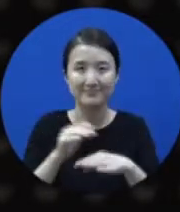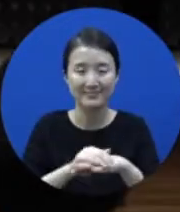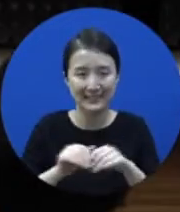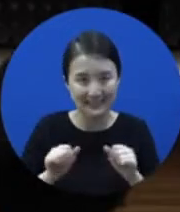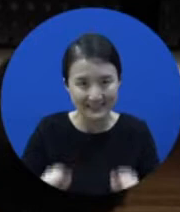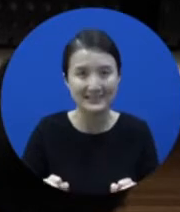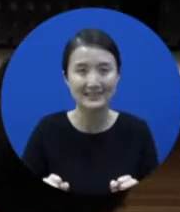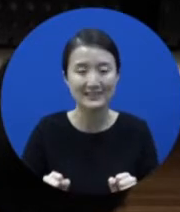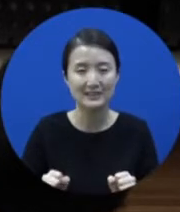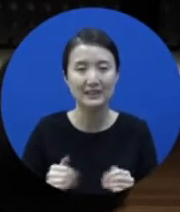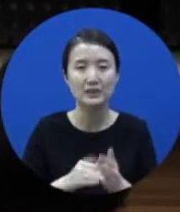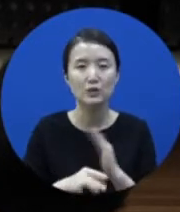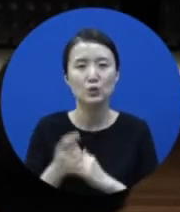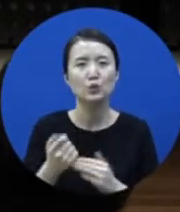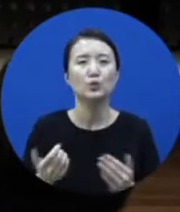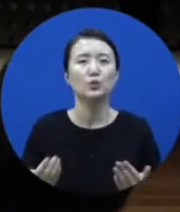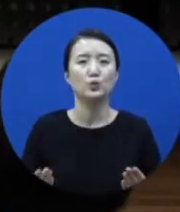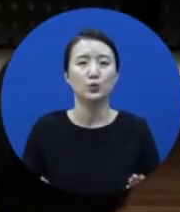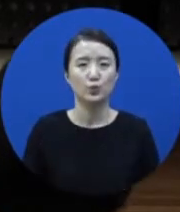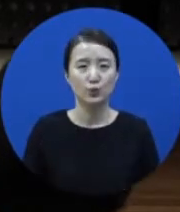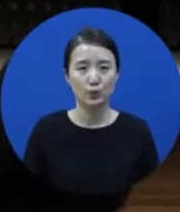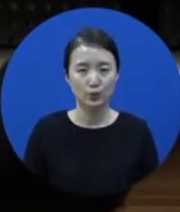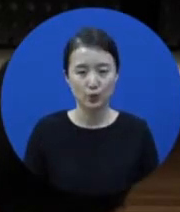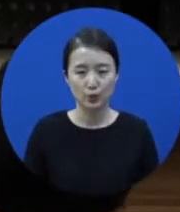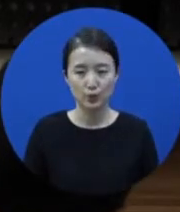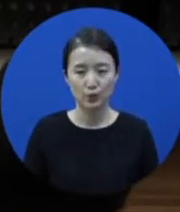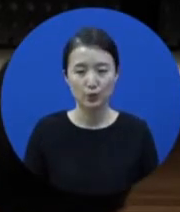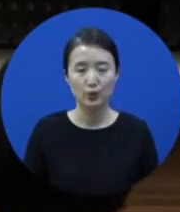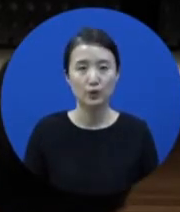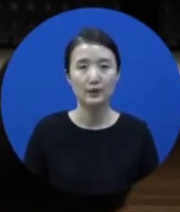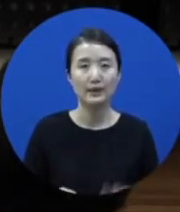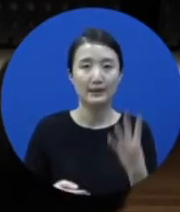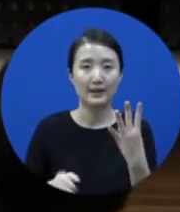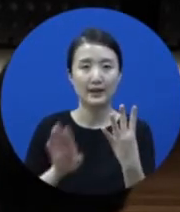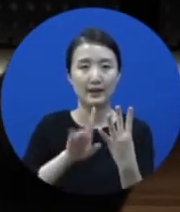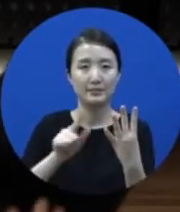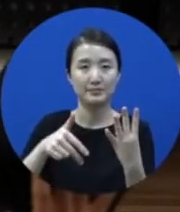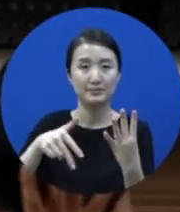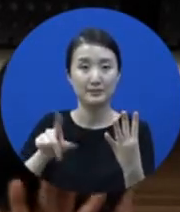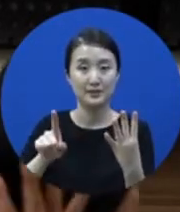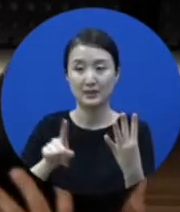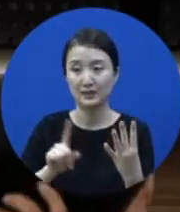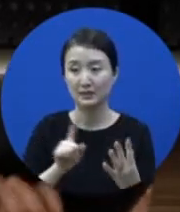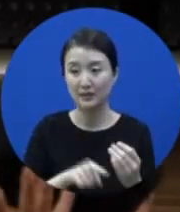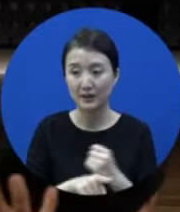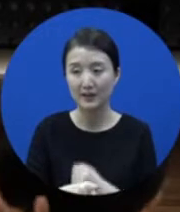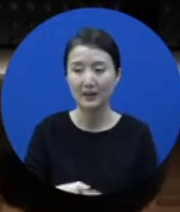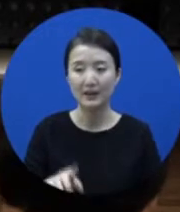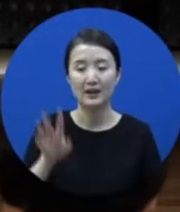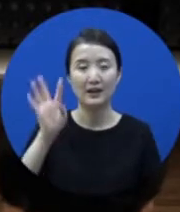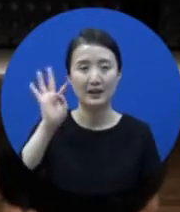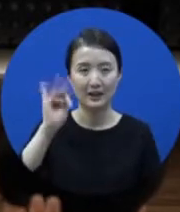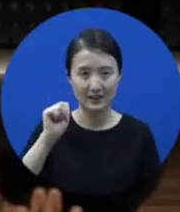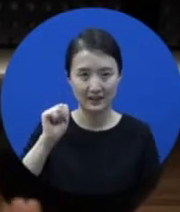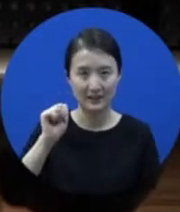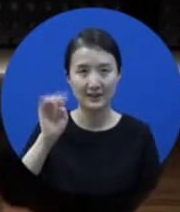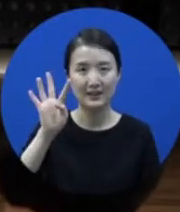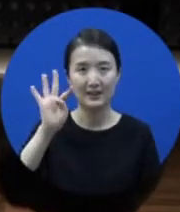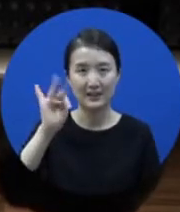그 다음에 네 박자 쉬어가세요. 네 박자가 얼마만큼이냐면요, 손 한번 들어보세요. 이렇게 하나 둘 셋 넷, 하나 둘 셋